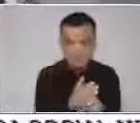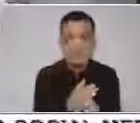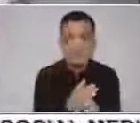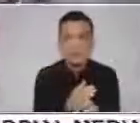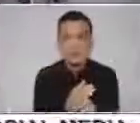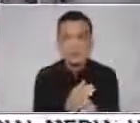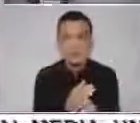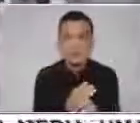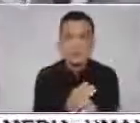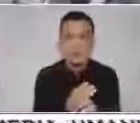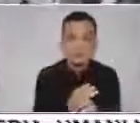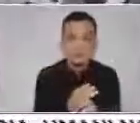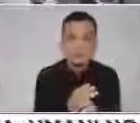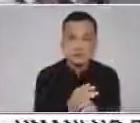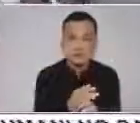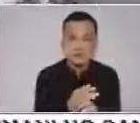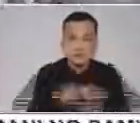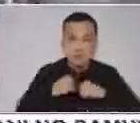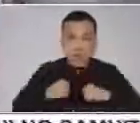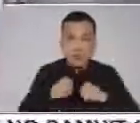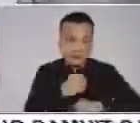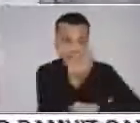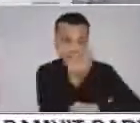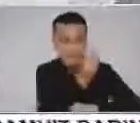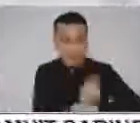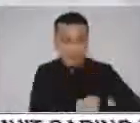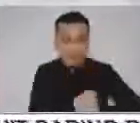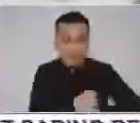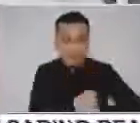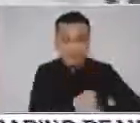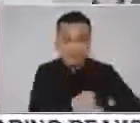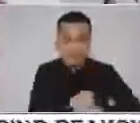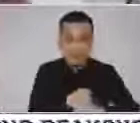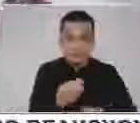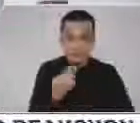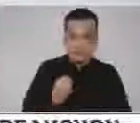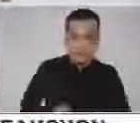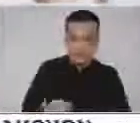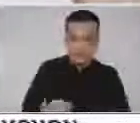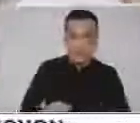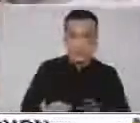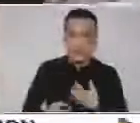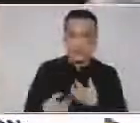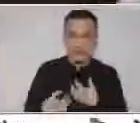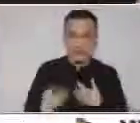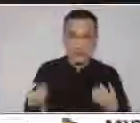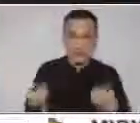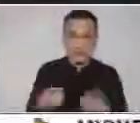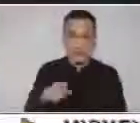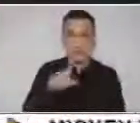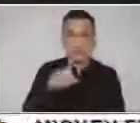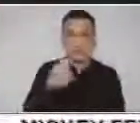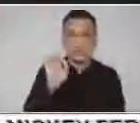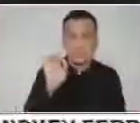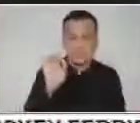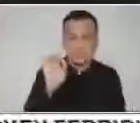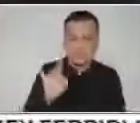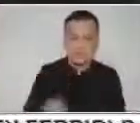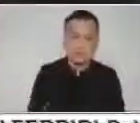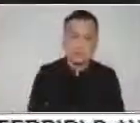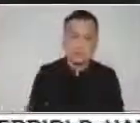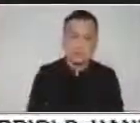po yung bentahan ng manok? Meron po ba kayo nakukuha ng supply? Mayroon naman po, ma'am. Ang problema lang, sa whole chicken talaga,